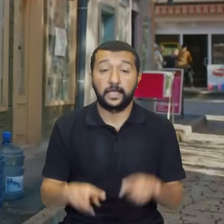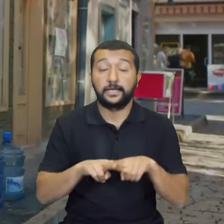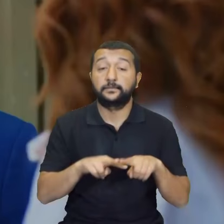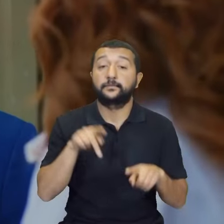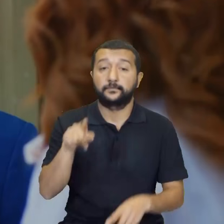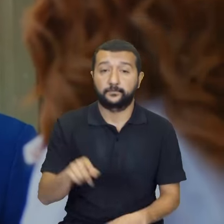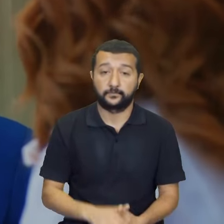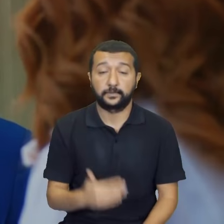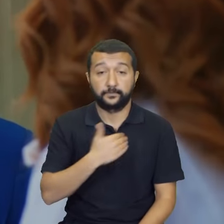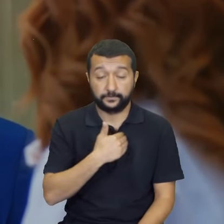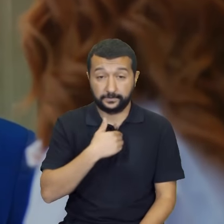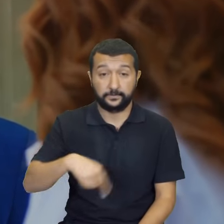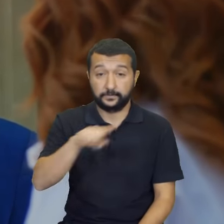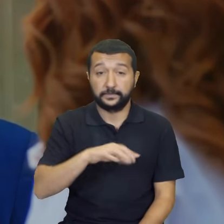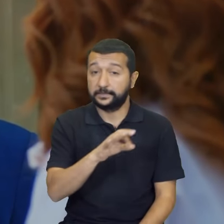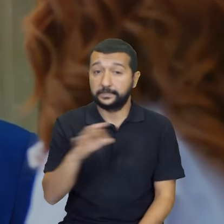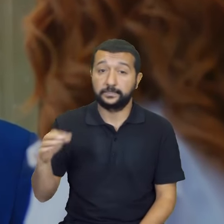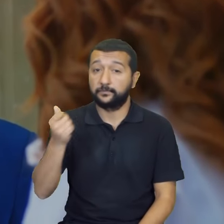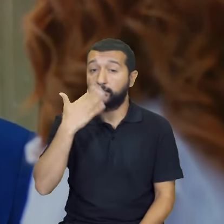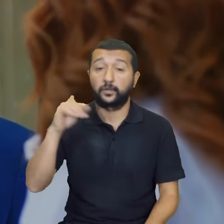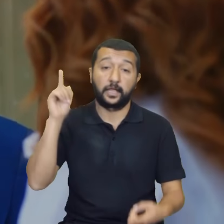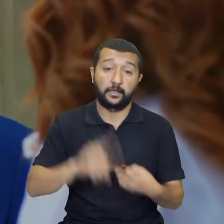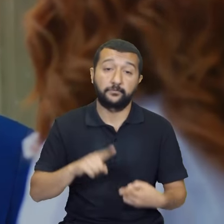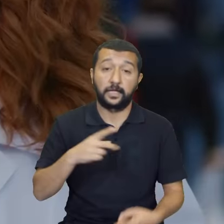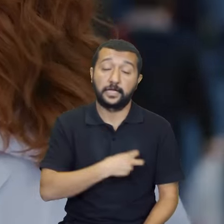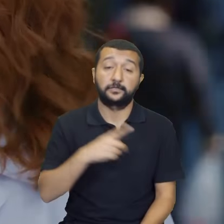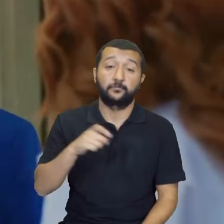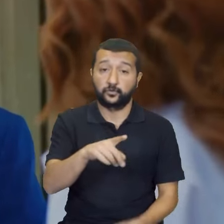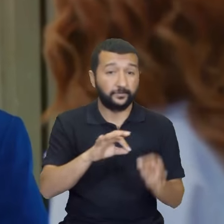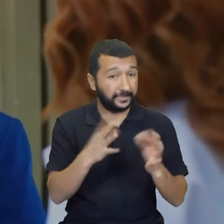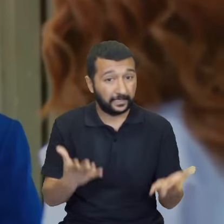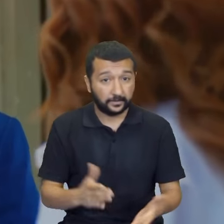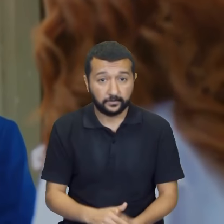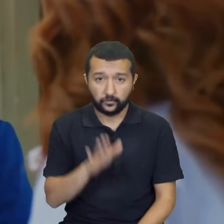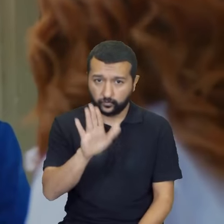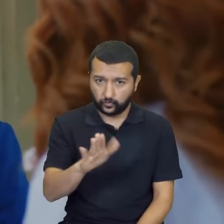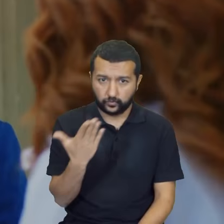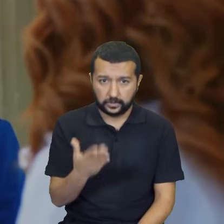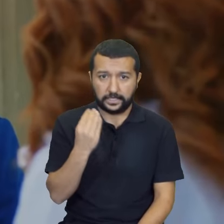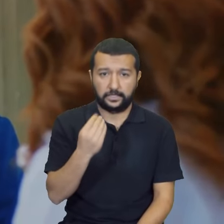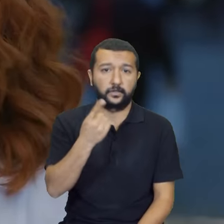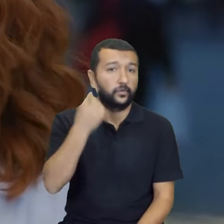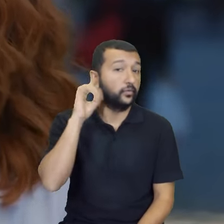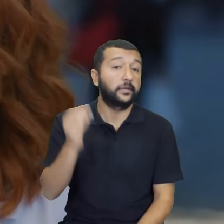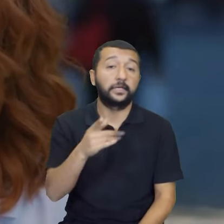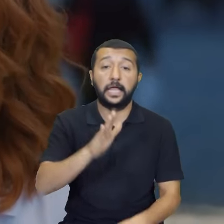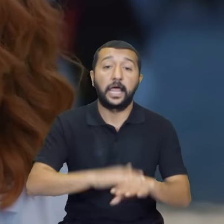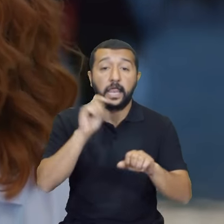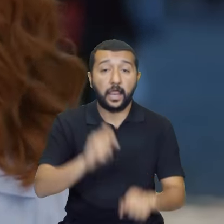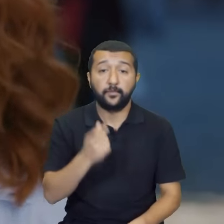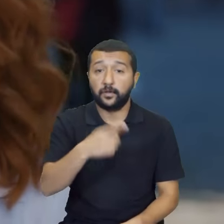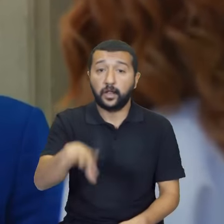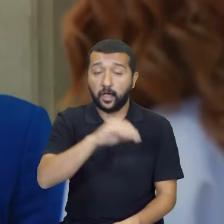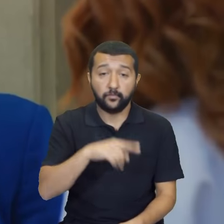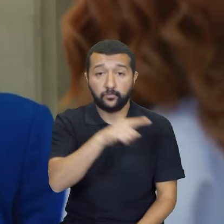Ayşen. Bizim hiç paramız kalmadı aşk böcüğüm ya. Ne? Dur daha canım, iyileri duymadın. Ya ne yaptın onca